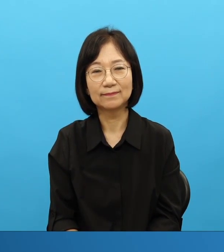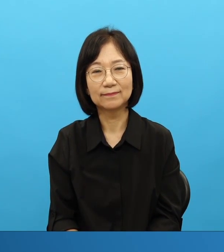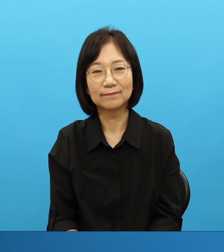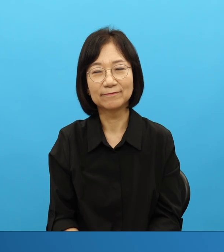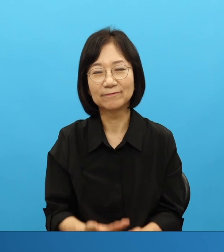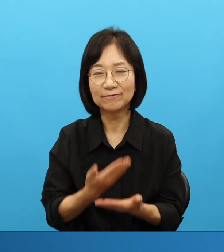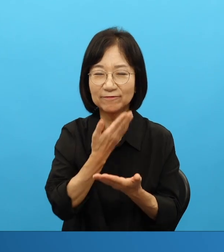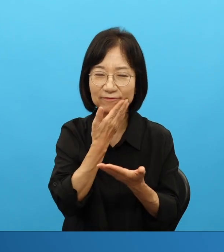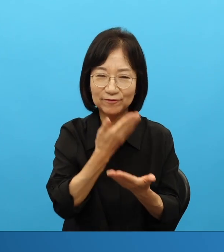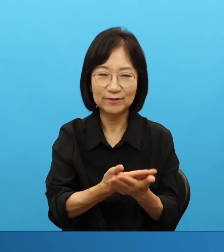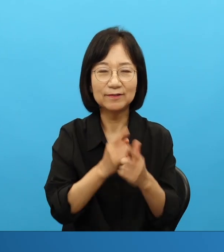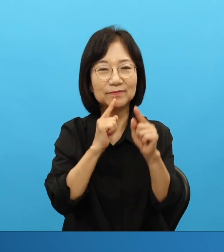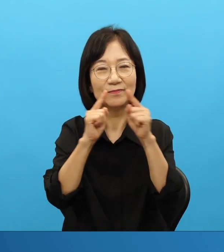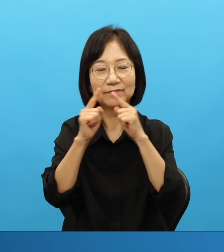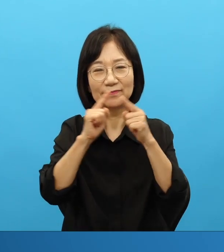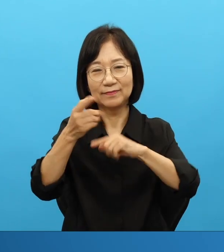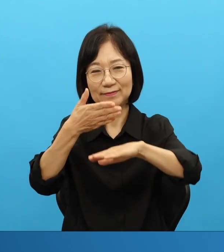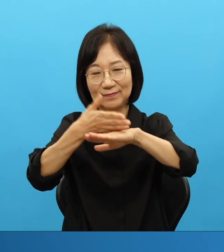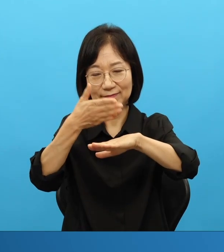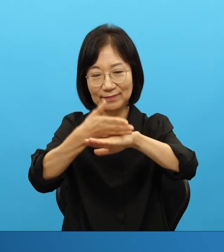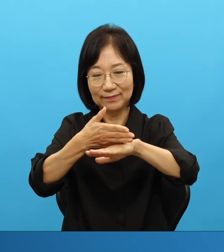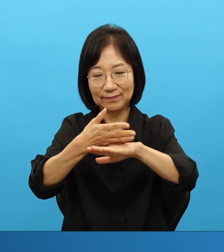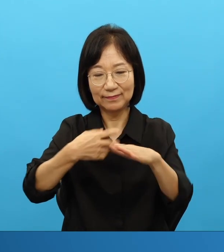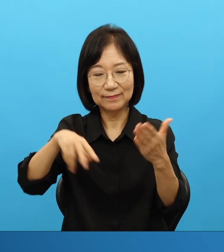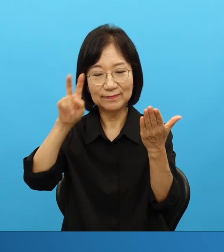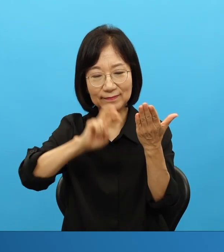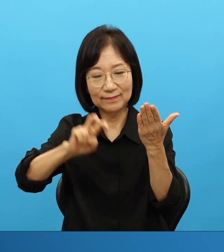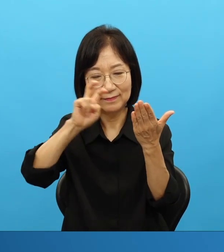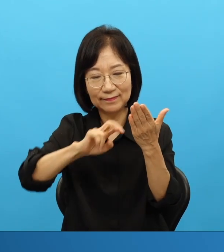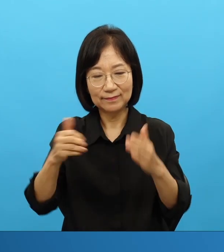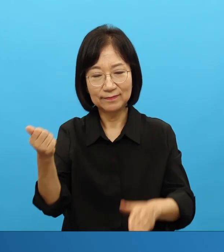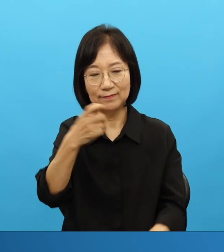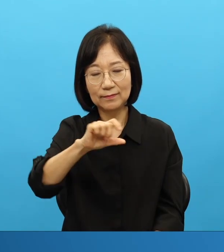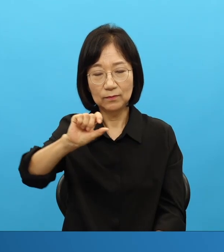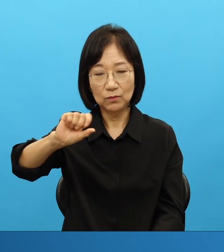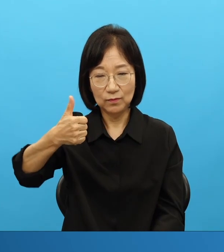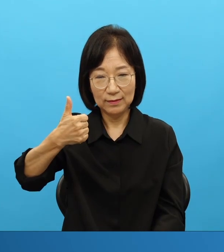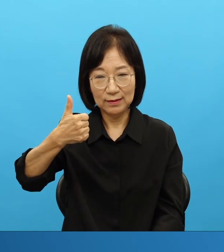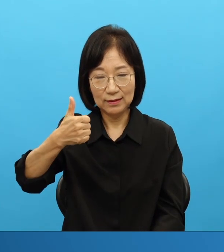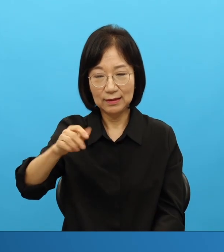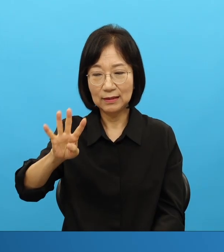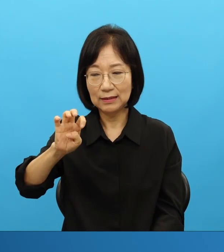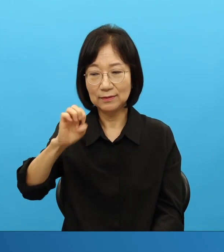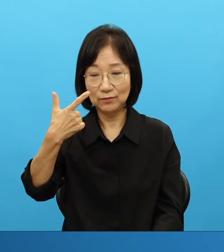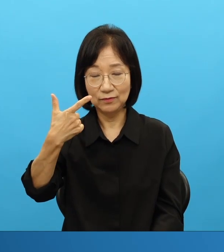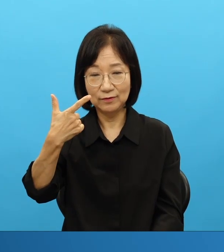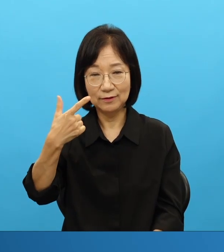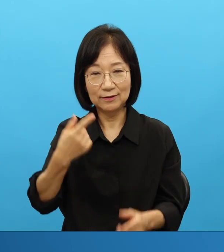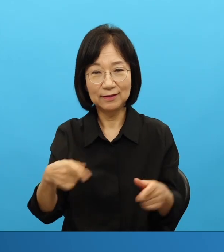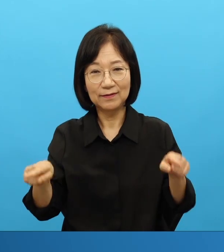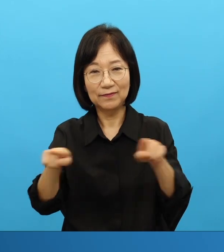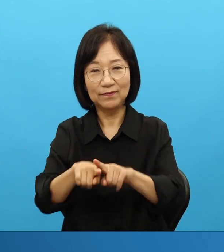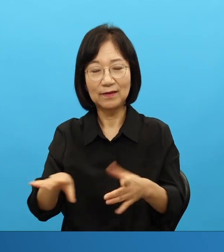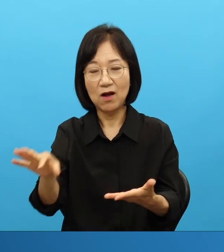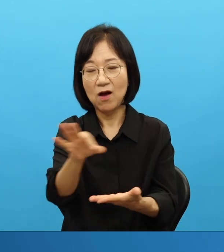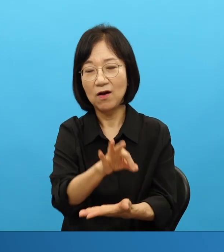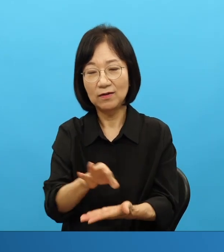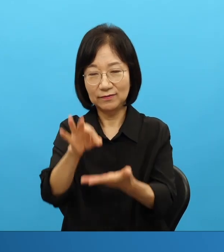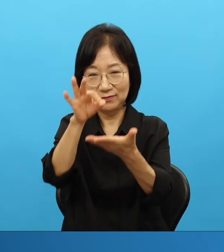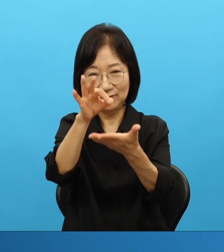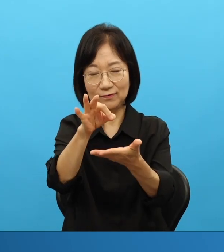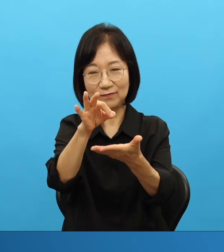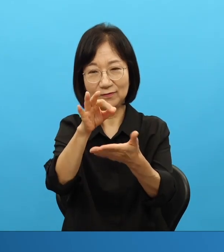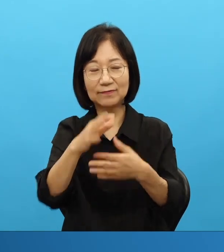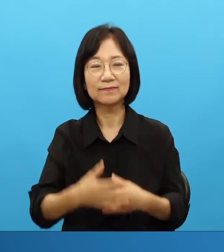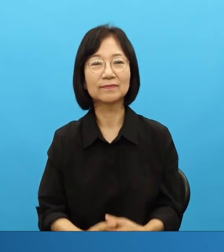귀한 말씀 감사합니다. 찬송가 546장 찬양하시면서 준비하신 예물을 드리겠습니다. We thank you for those precious words. We'll give a